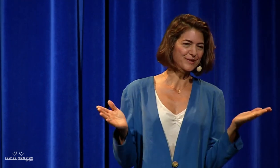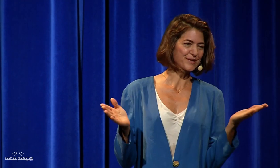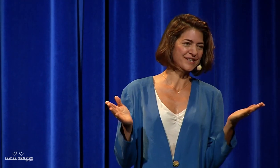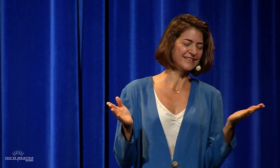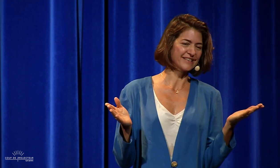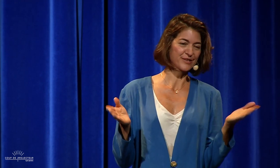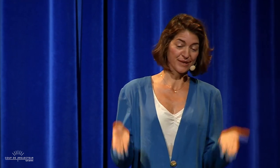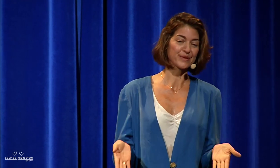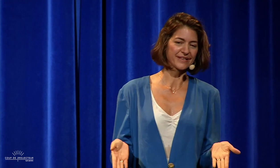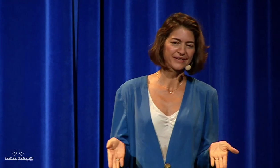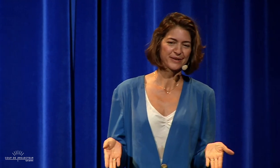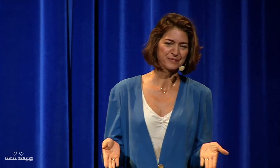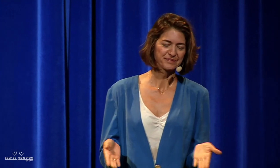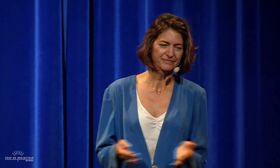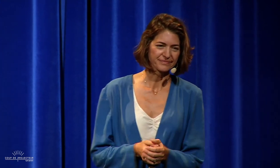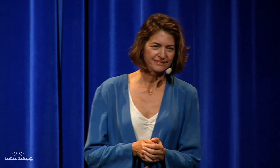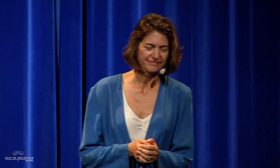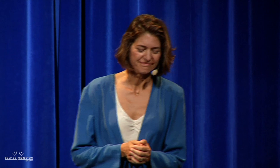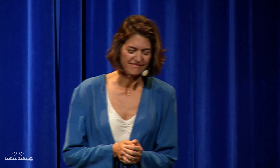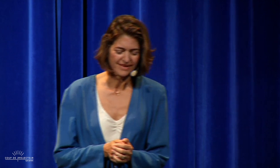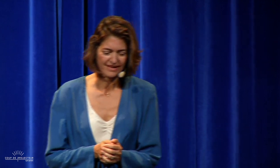Il y a 30 ans, j'étais sur les bancs de cette école.